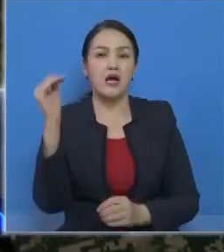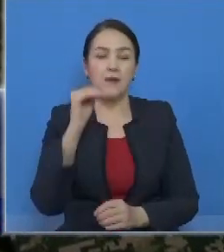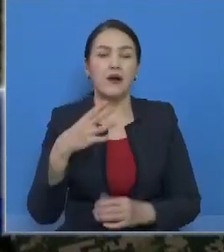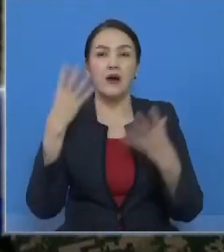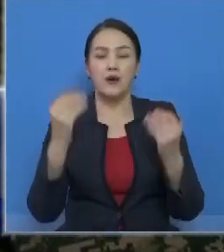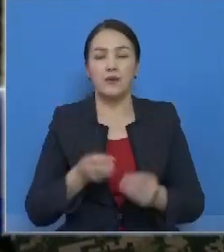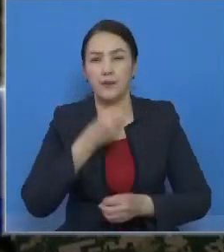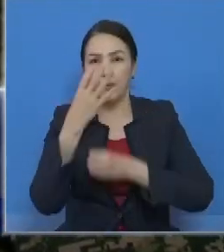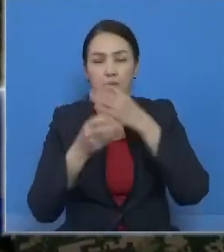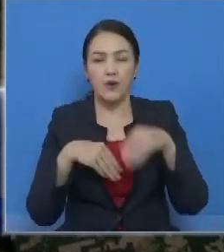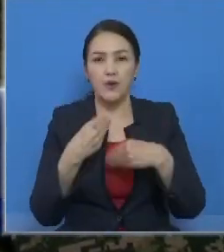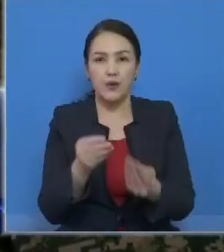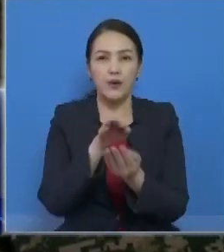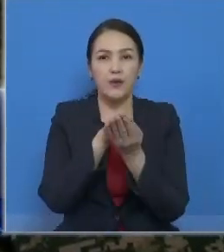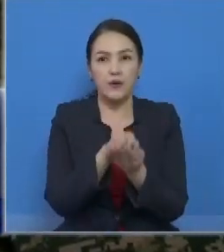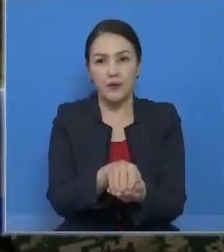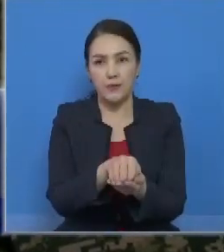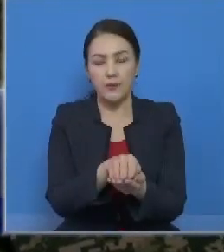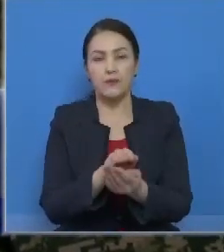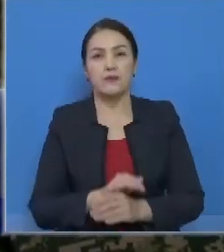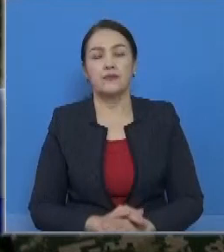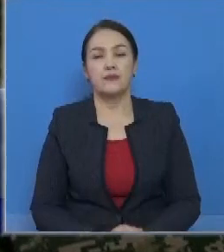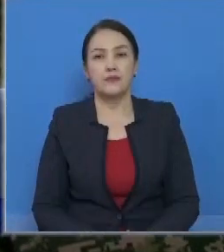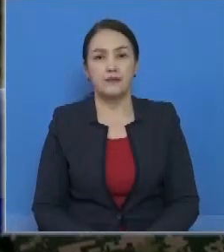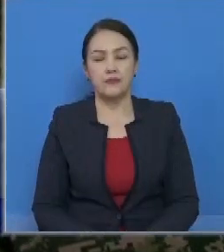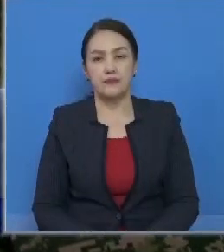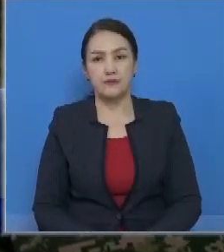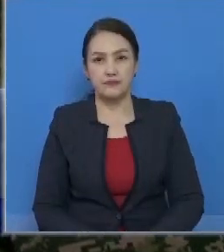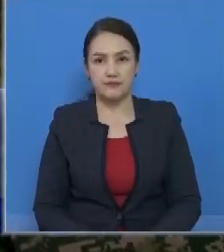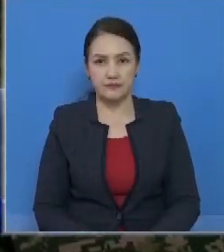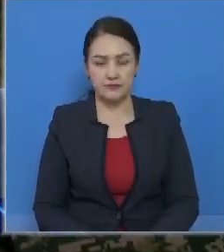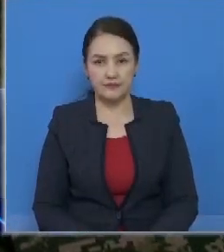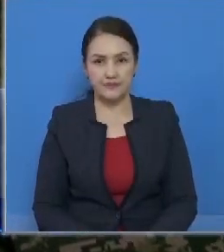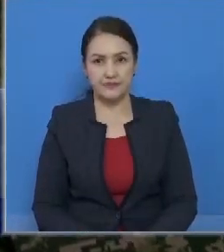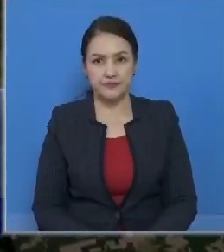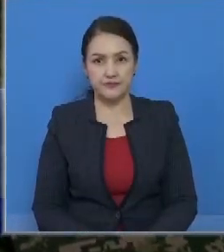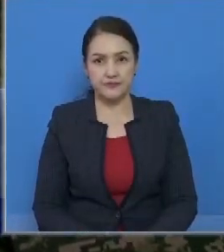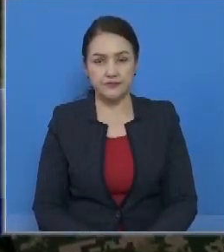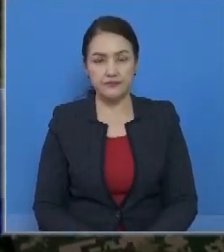гүл шоқтарын қойып, майт басына барып, еске алып, сондай шаралар өткізіледі.